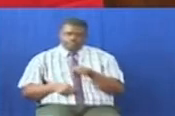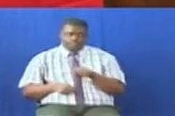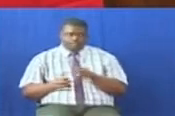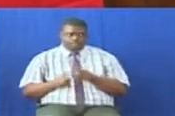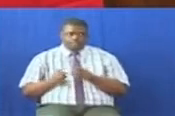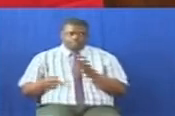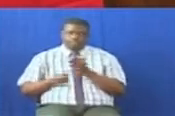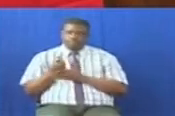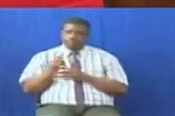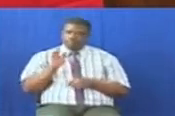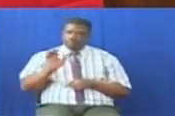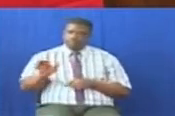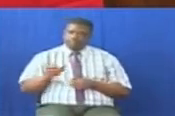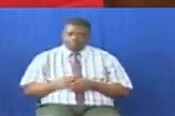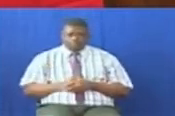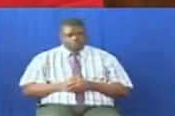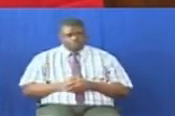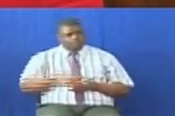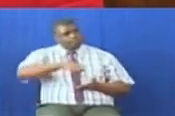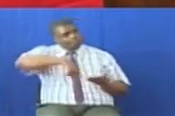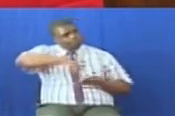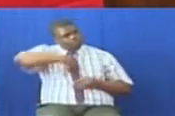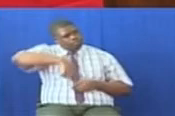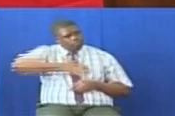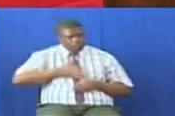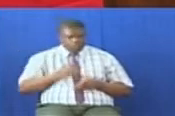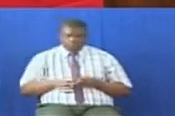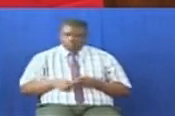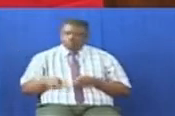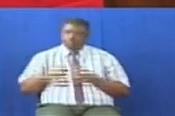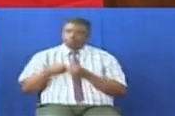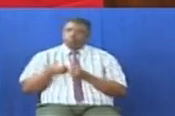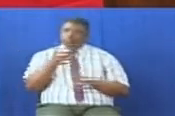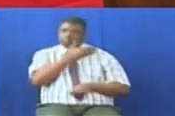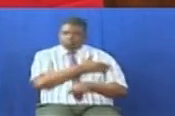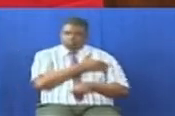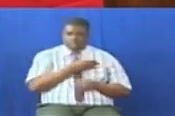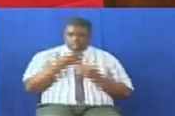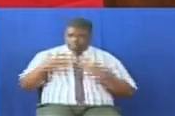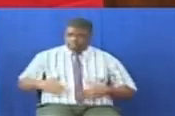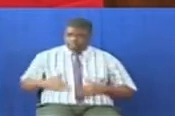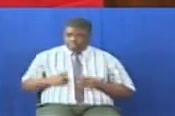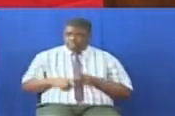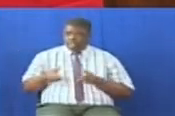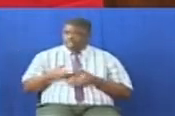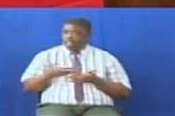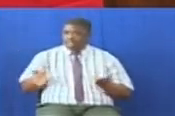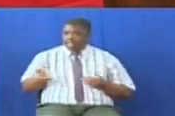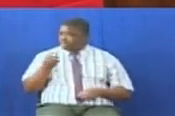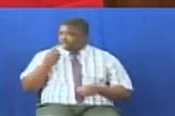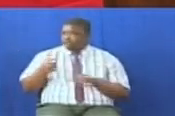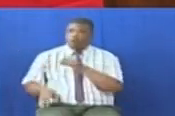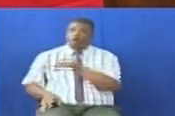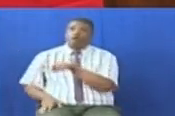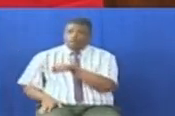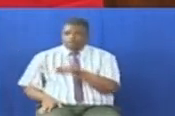yake vituo vyetu ambavyo vinapaswa vitoe huduma za afya vinakuwa havina madawa. Kwa hiyo wananchi wanapoenda kupata